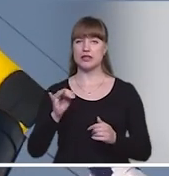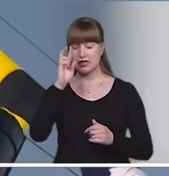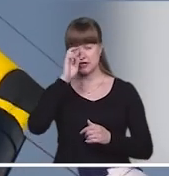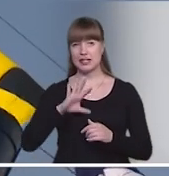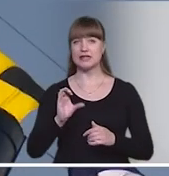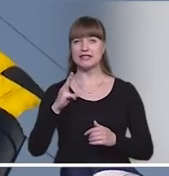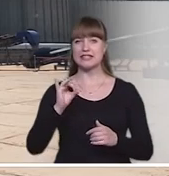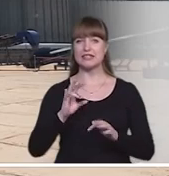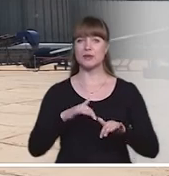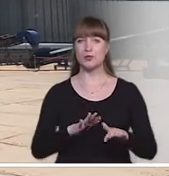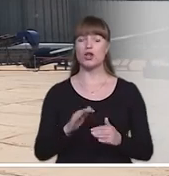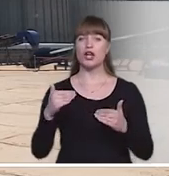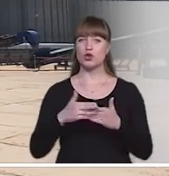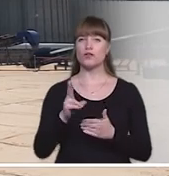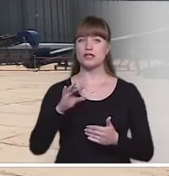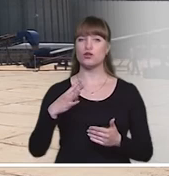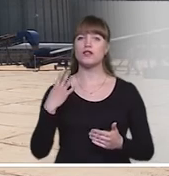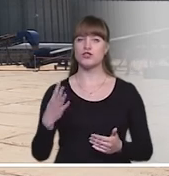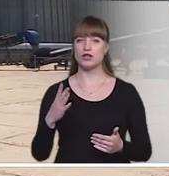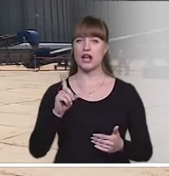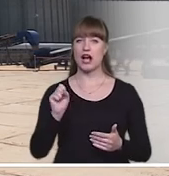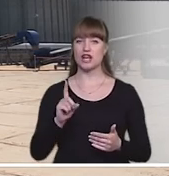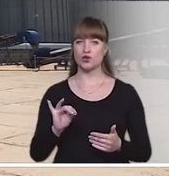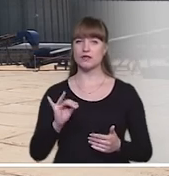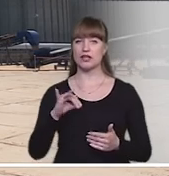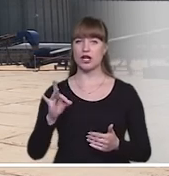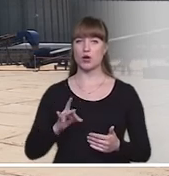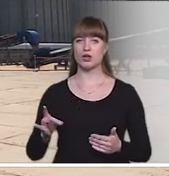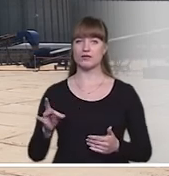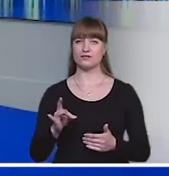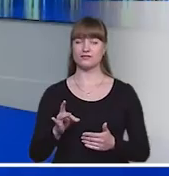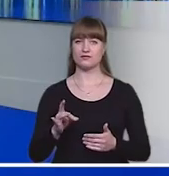Средиземноморья. Мария Индрикова, Андрей Токарев, Дон-24, Азовский район.